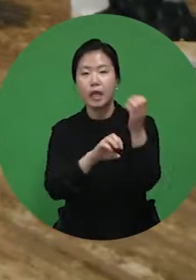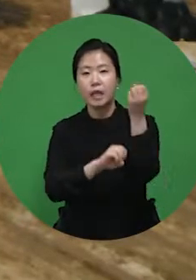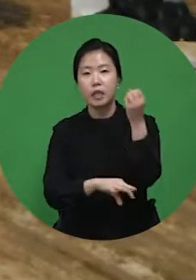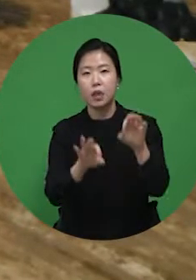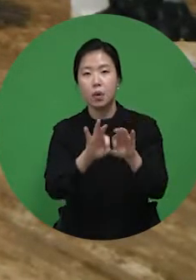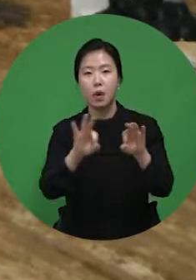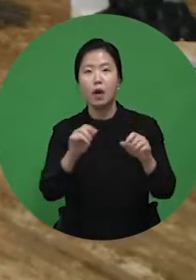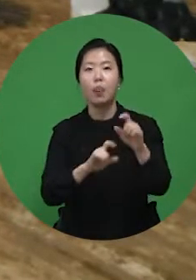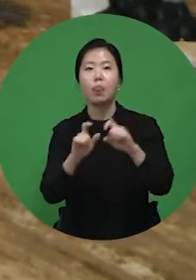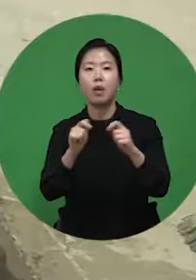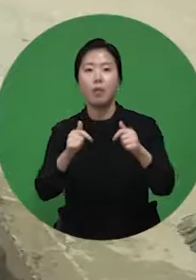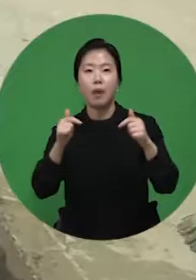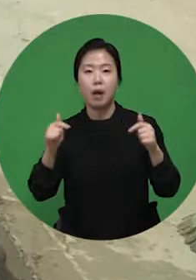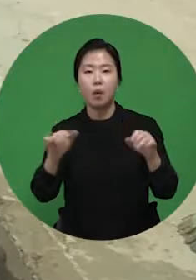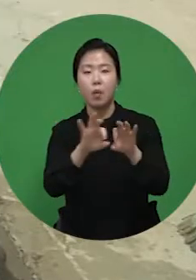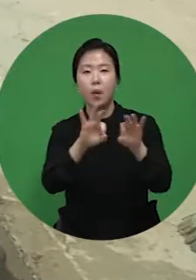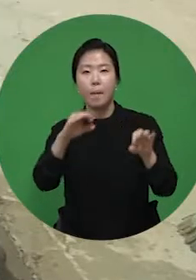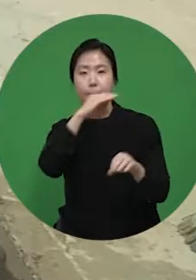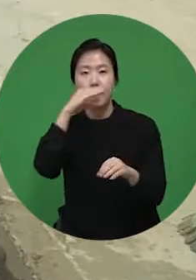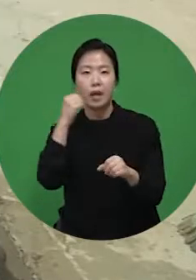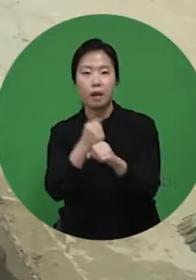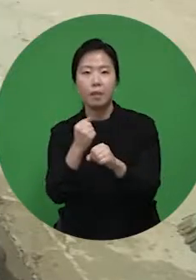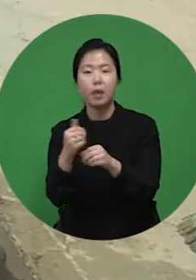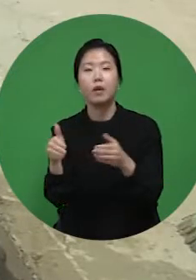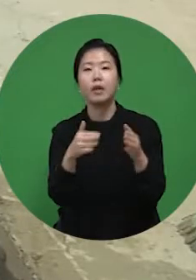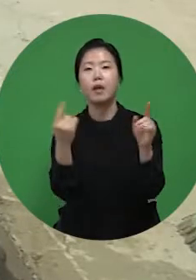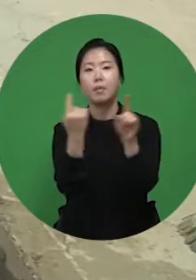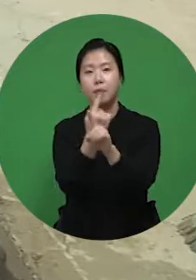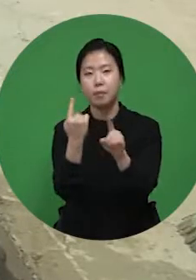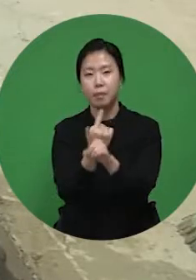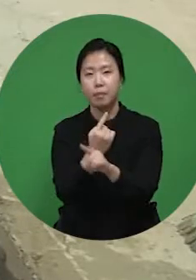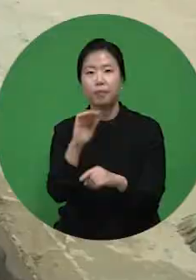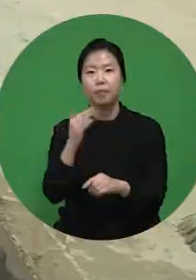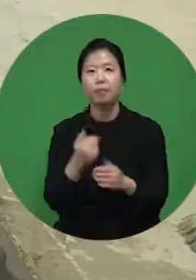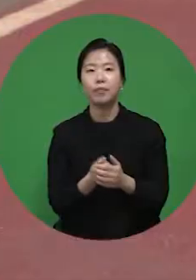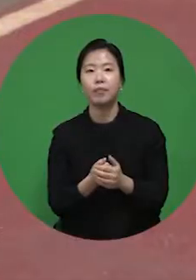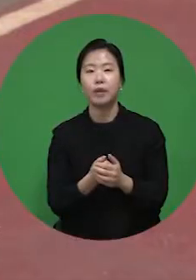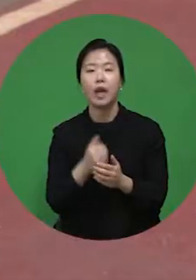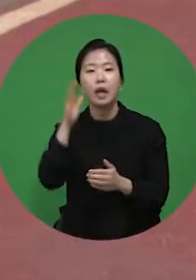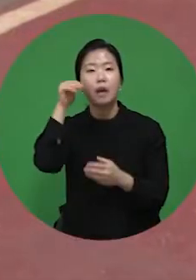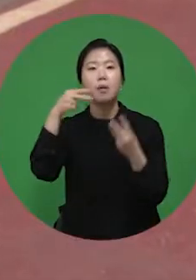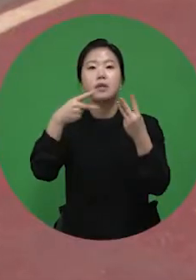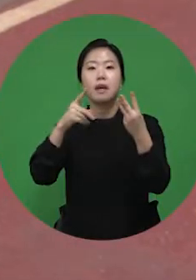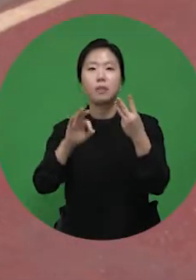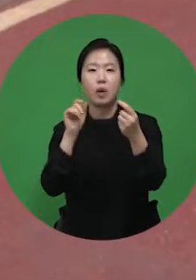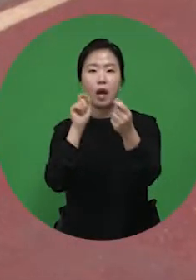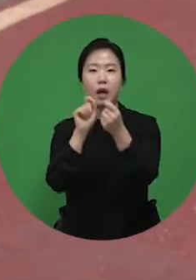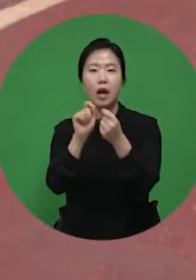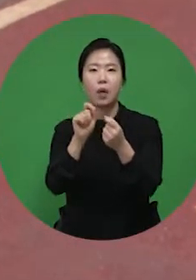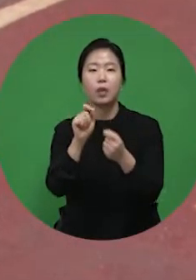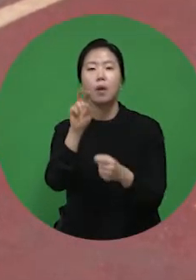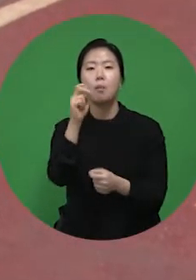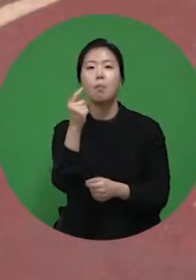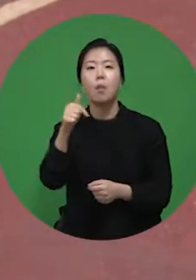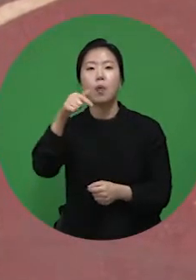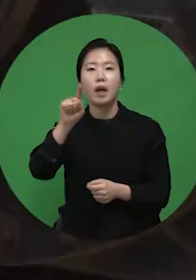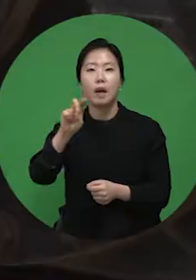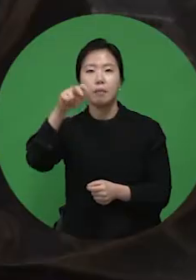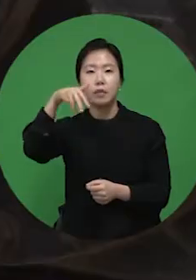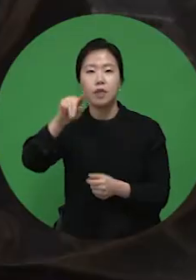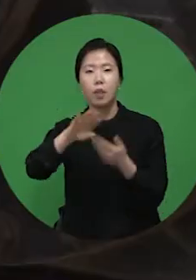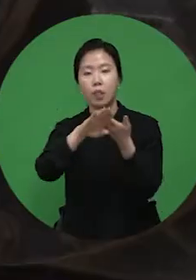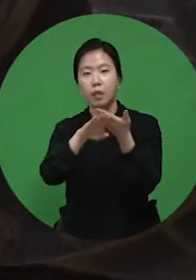위해 기존 하수관거 확장과 경사 개선, 유로 변경 등의 공사를 진행했고 개봉삼동 저지대와 접해